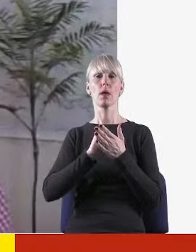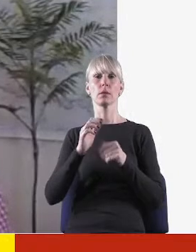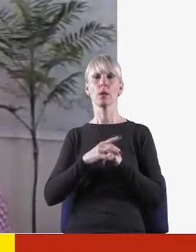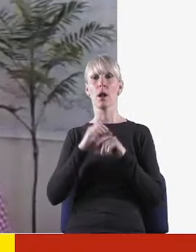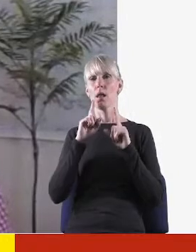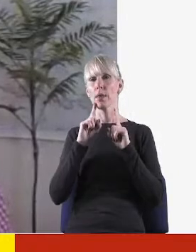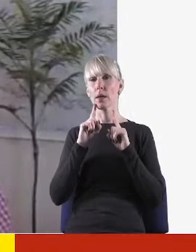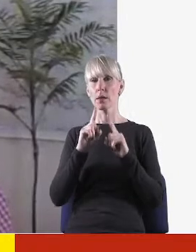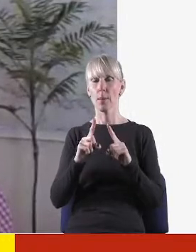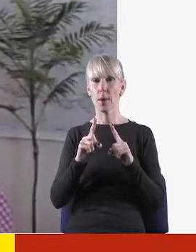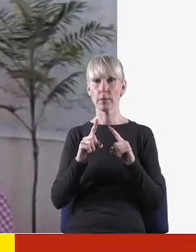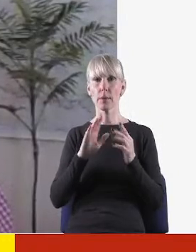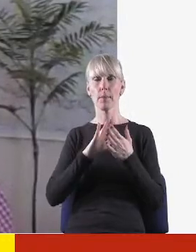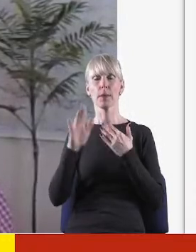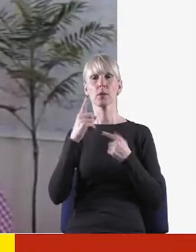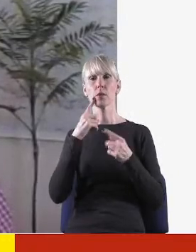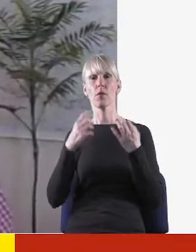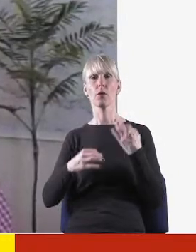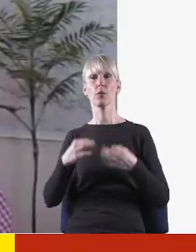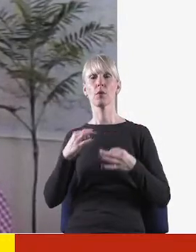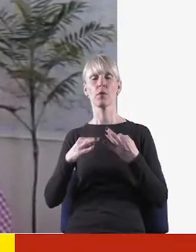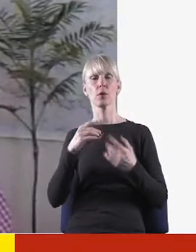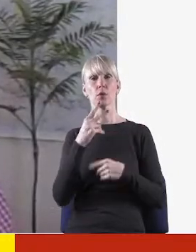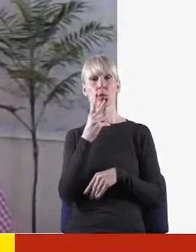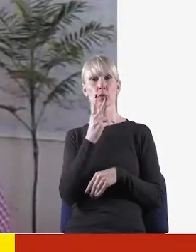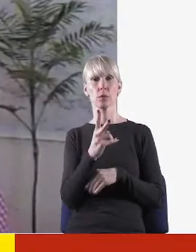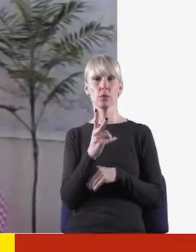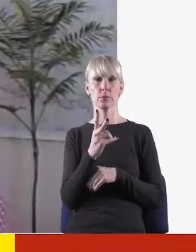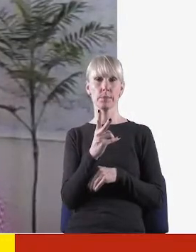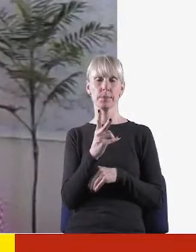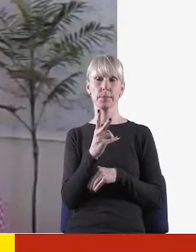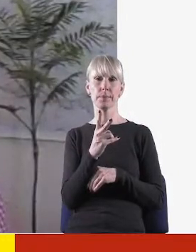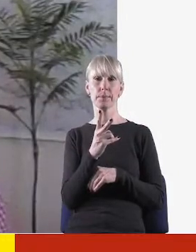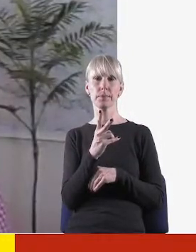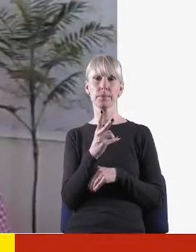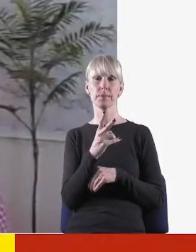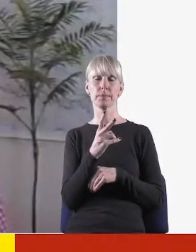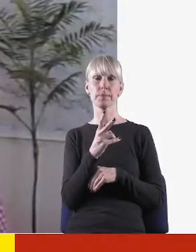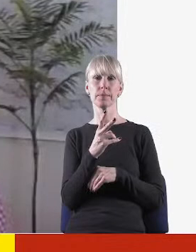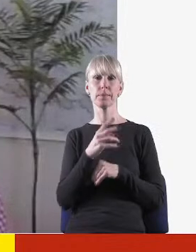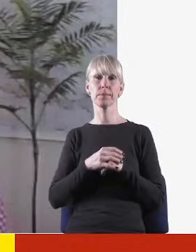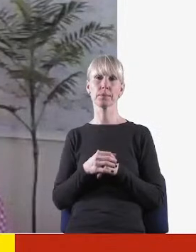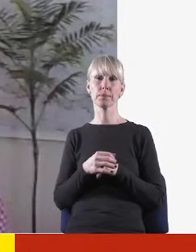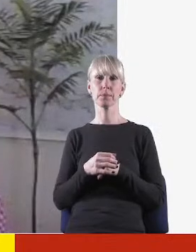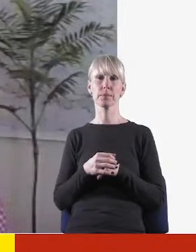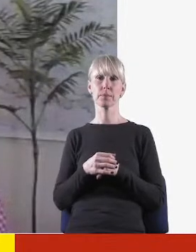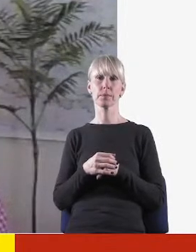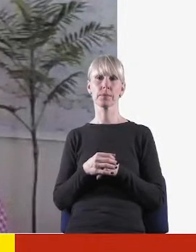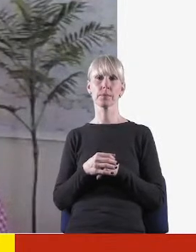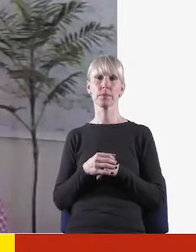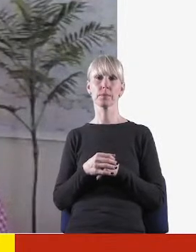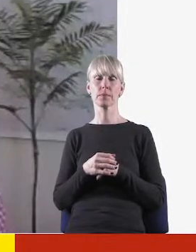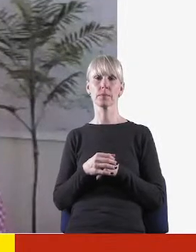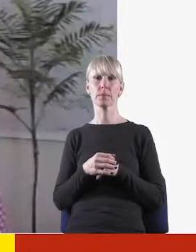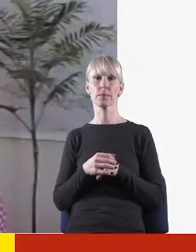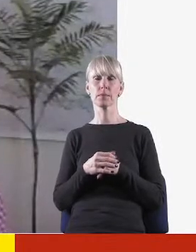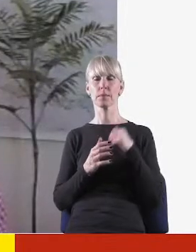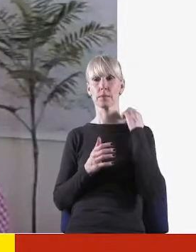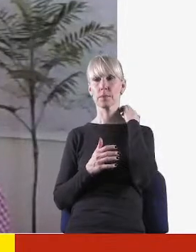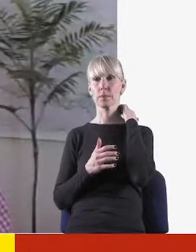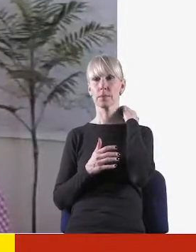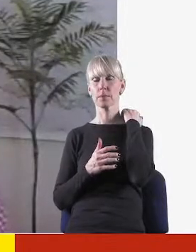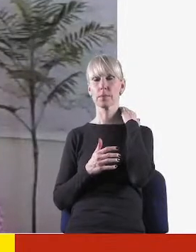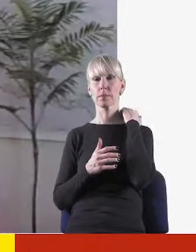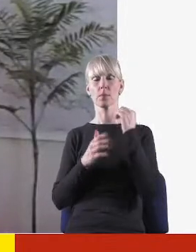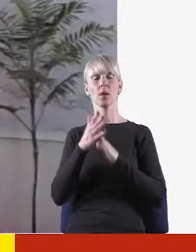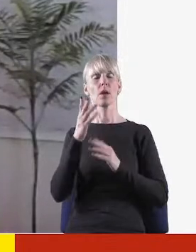niewątpliwie nie wiemy, co to jest kryzys, ponieważ, szanowni państwo, przeszliśmy przez ten cały kryzys